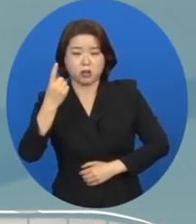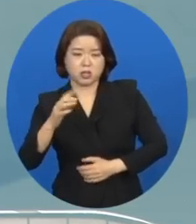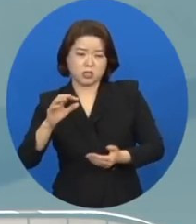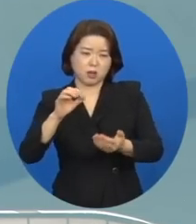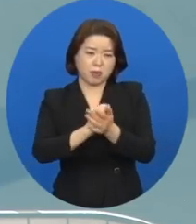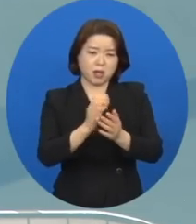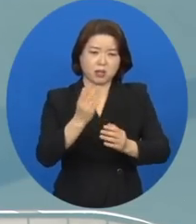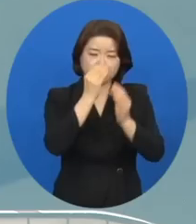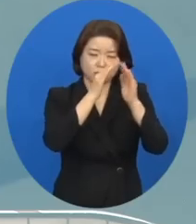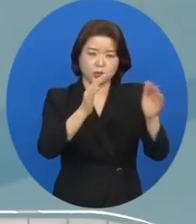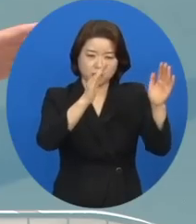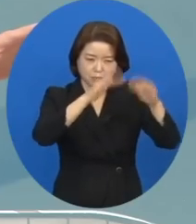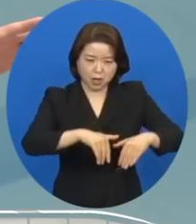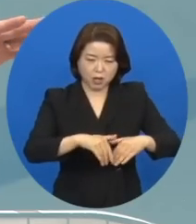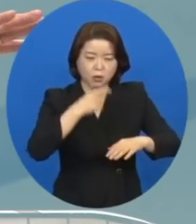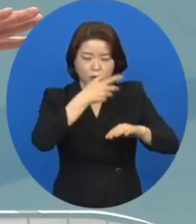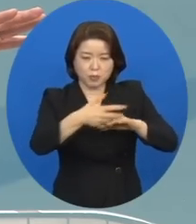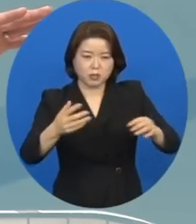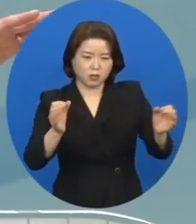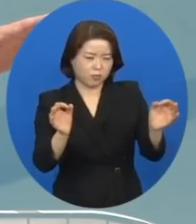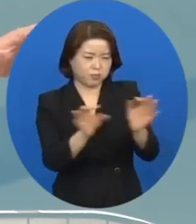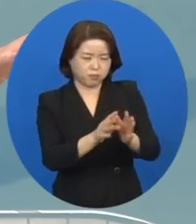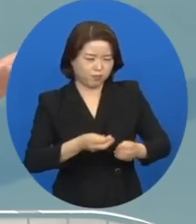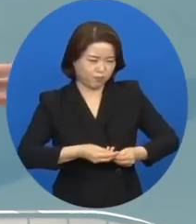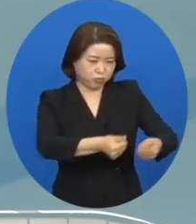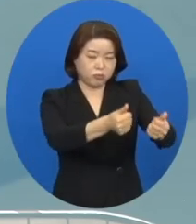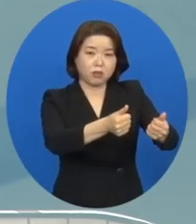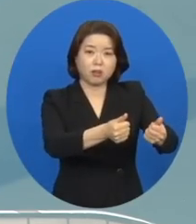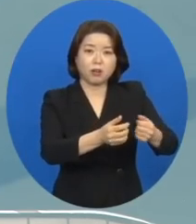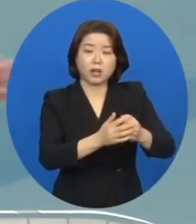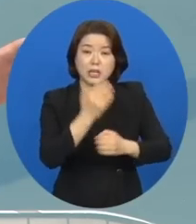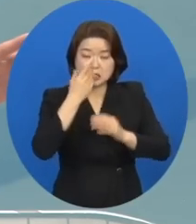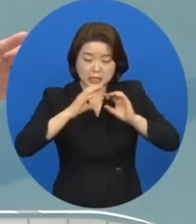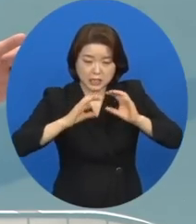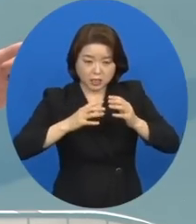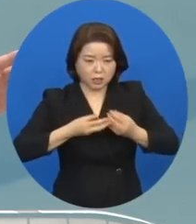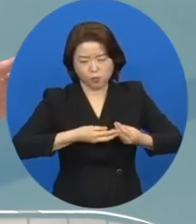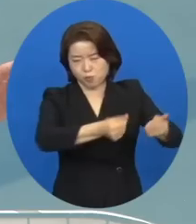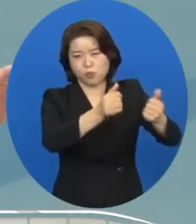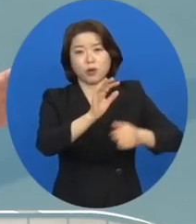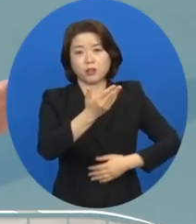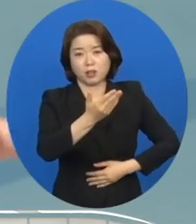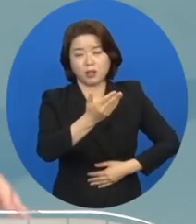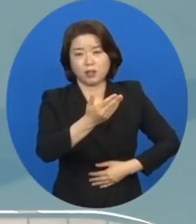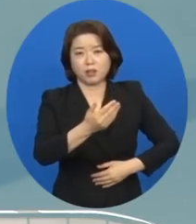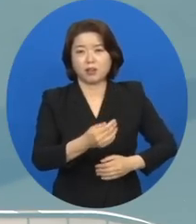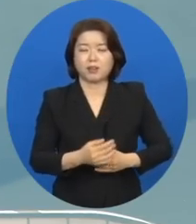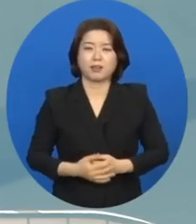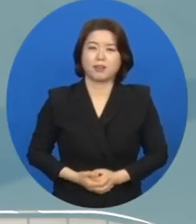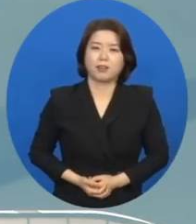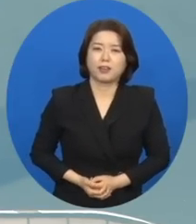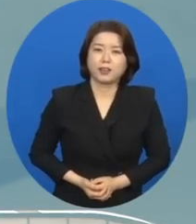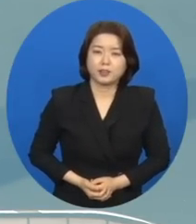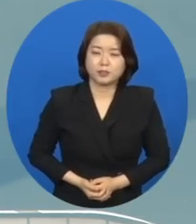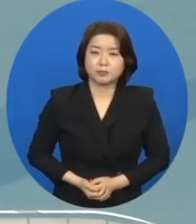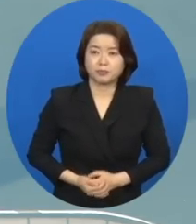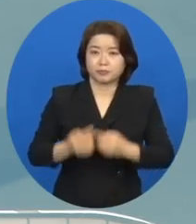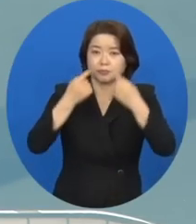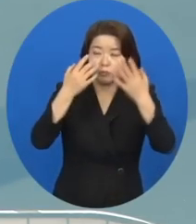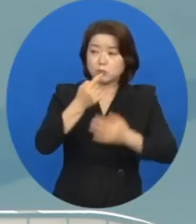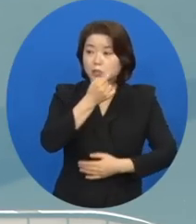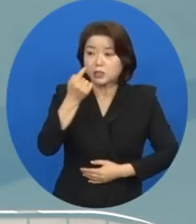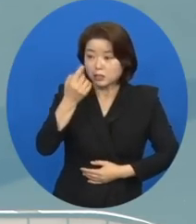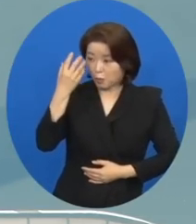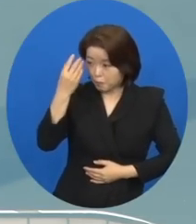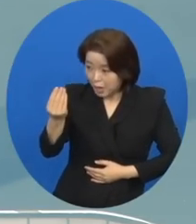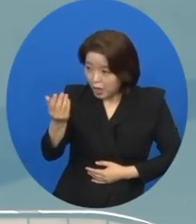성전도 파괴되고요, 민족 전체가 사라지게 되죠. 아예 이스라엘이라는 나라가 완전히 사라지게 되는 거예요. 분명한 증거를